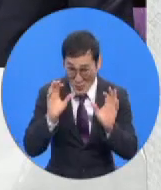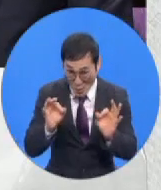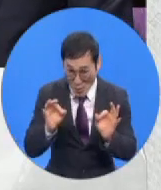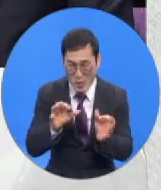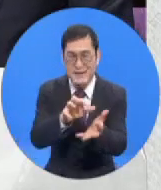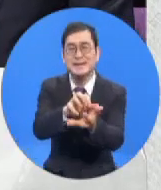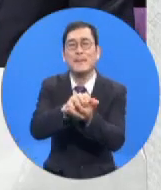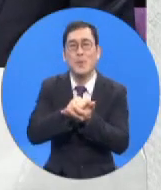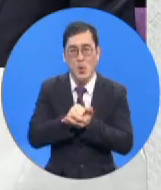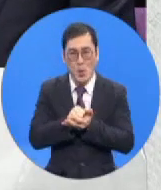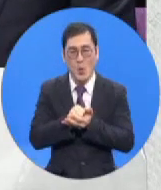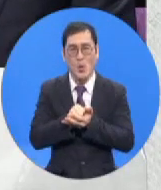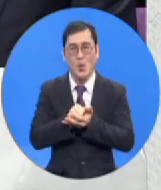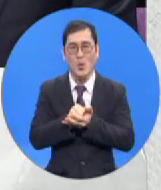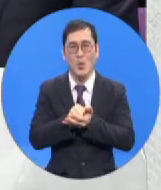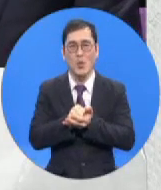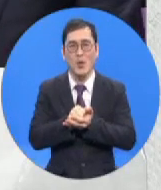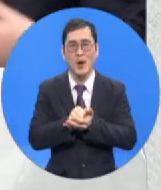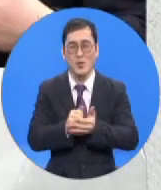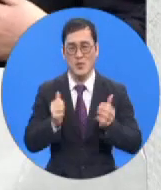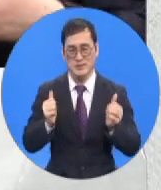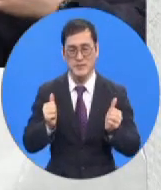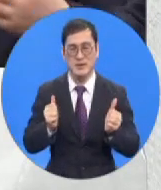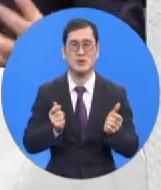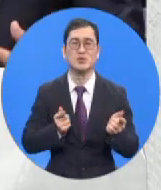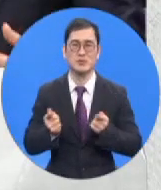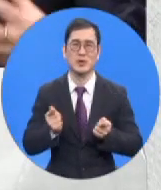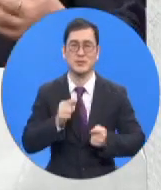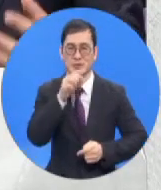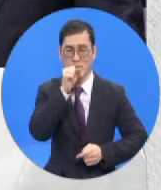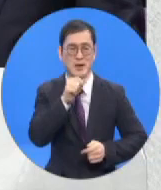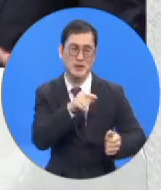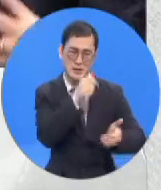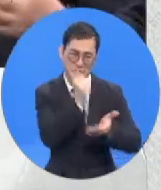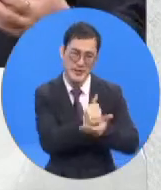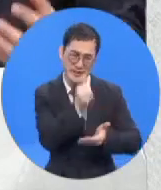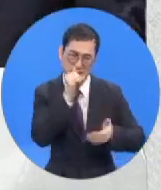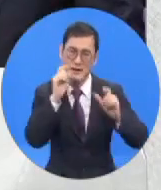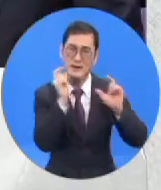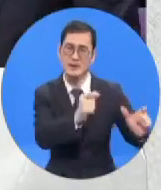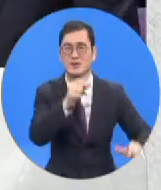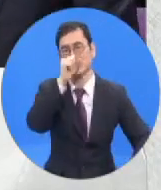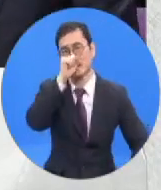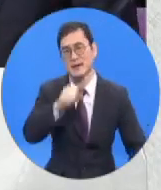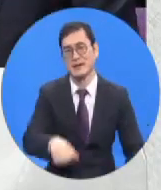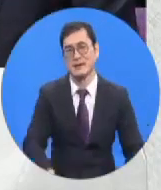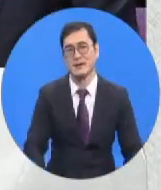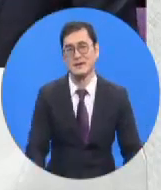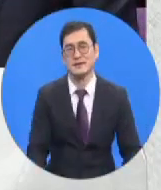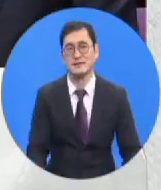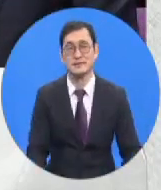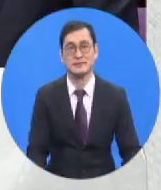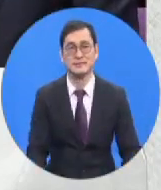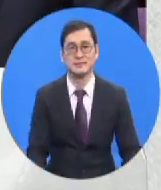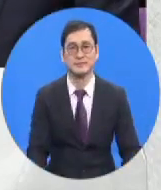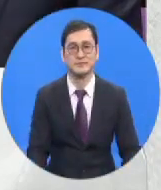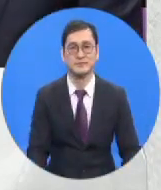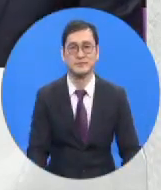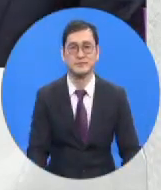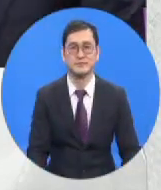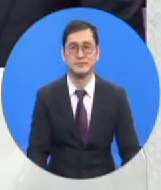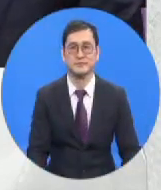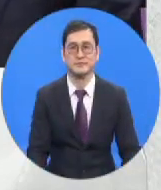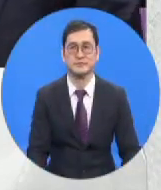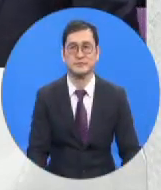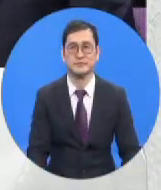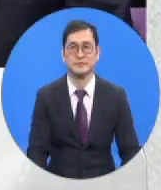때 꼭 이렇게 판결을 하셨어야 되는가라고 하는 게 아마 국민적인 어떤 감정일 것이고요. 그러면 왜 우리는 밥 먹을